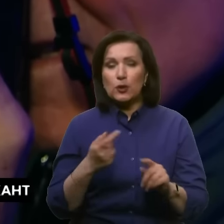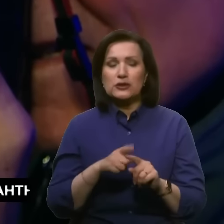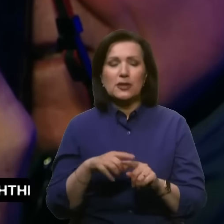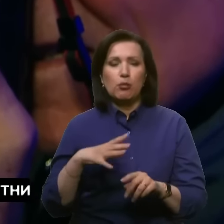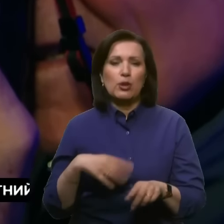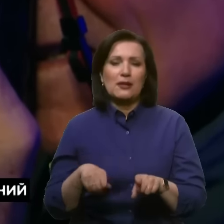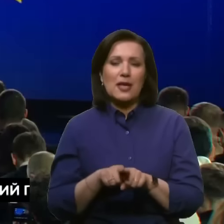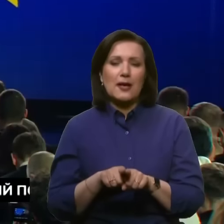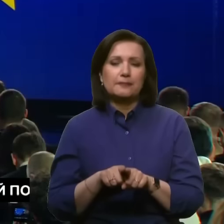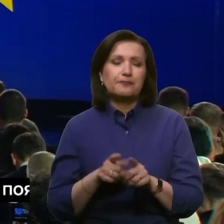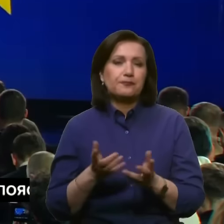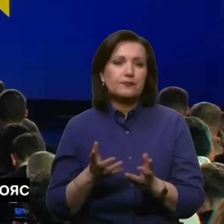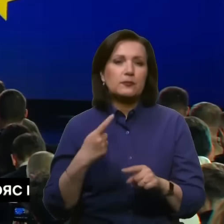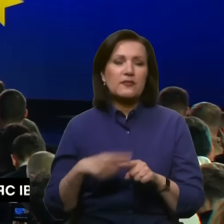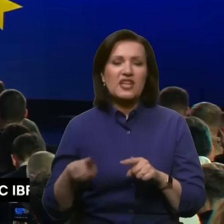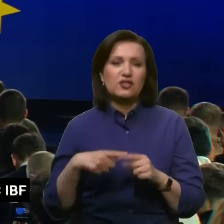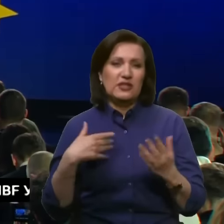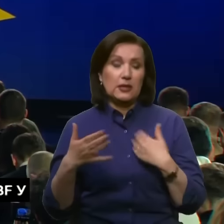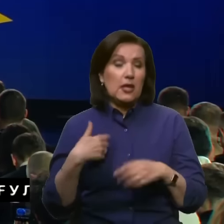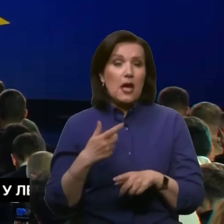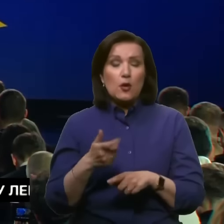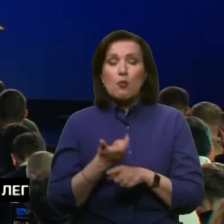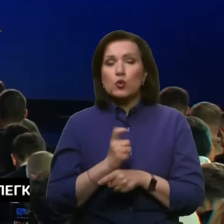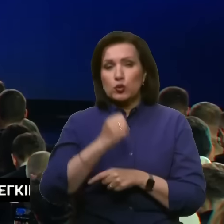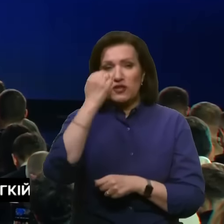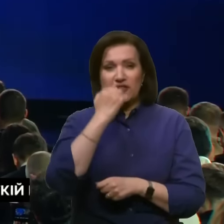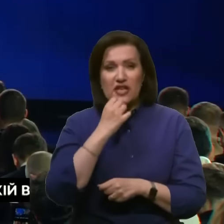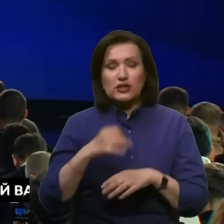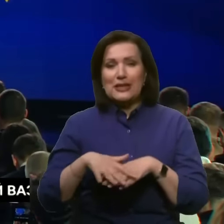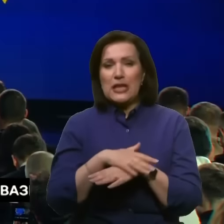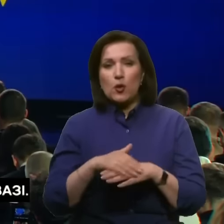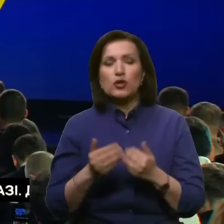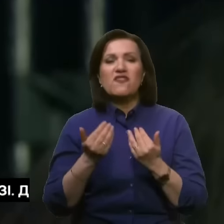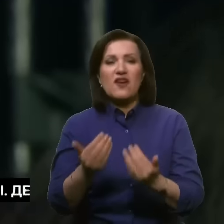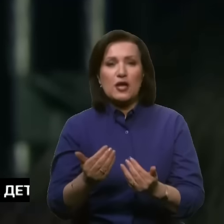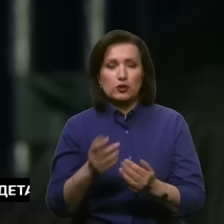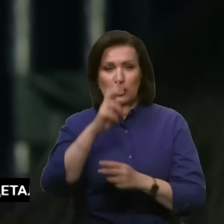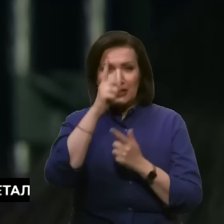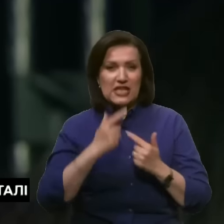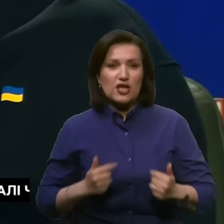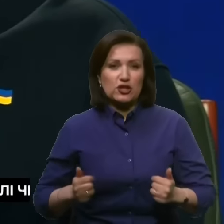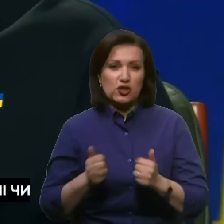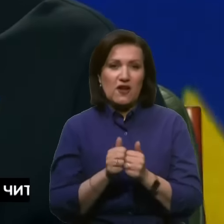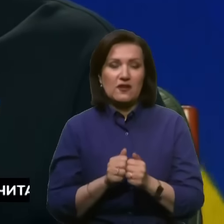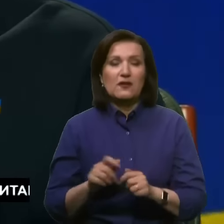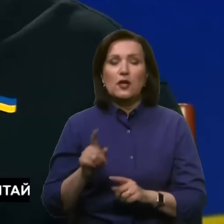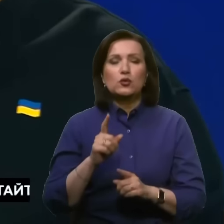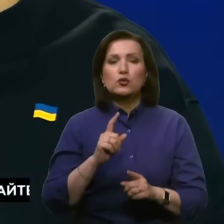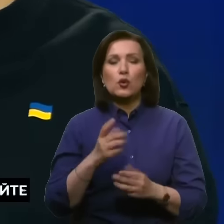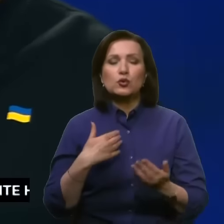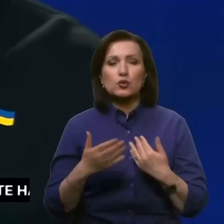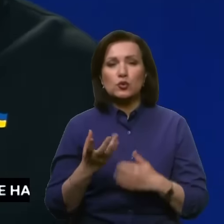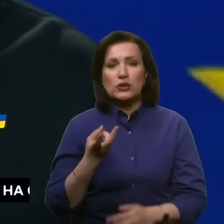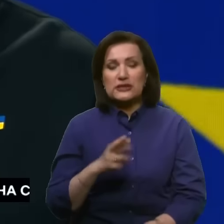така, ну, така швидка реакція. Я йому дуже вдячний. Народу вашої держави. Що